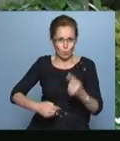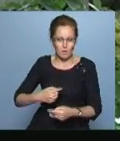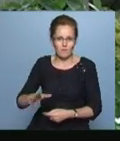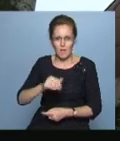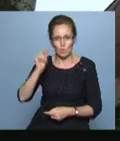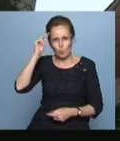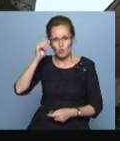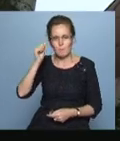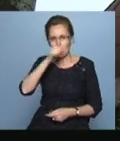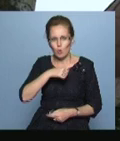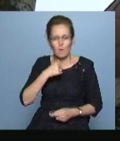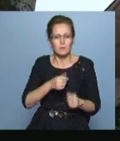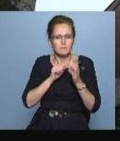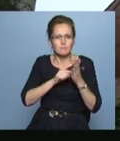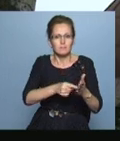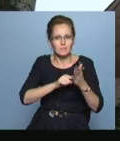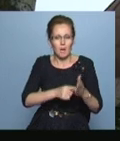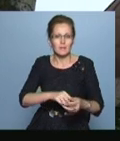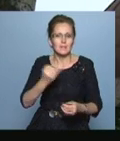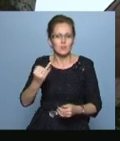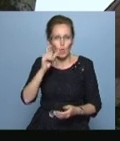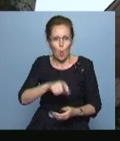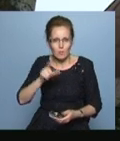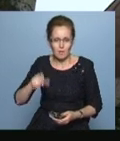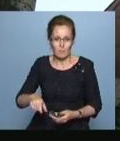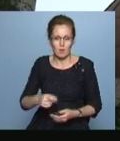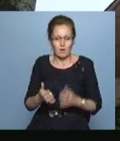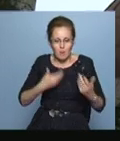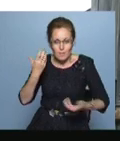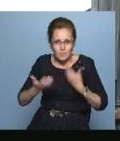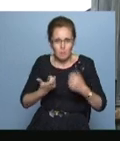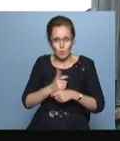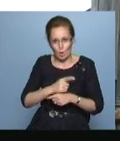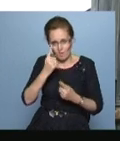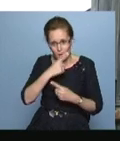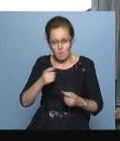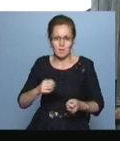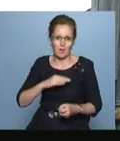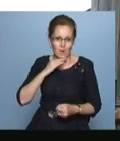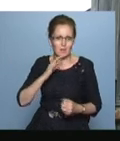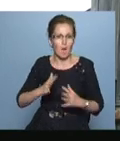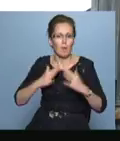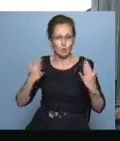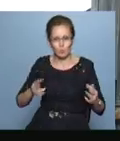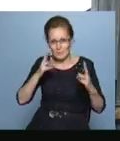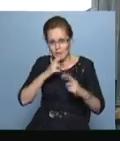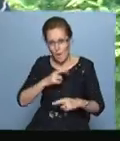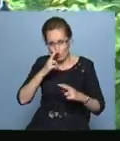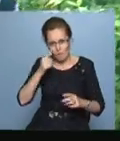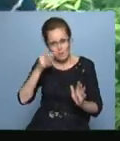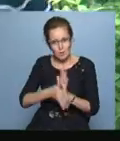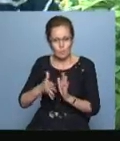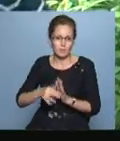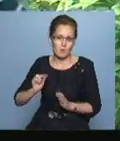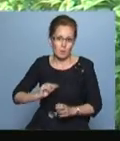отставали от историков и краеведов, перерыли интернет и накопали столько информации, что хватит на большую исследовательскую работу. Нам рассказывали